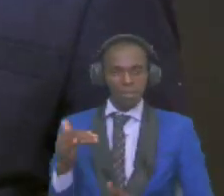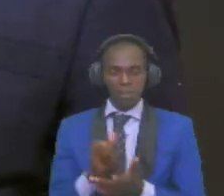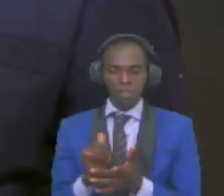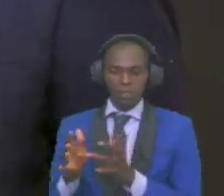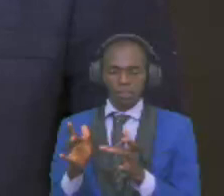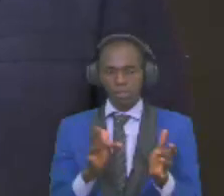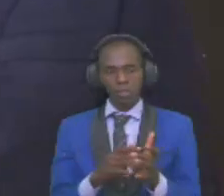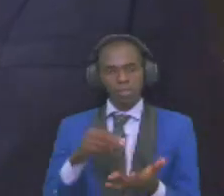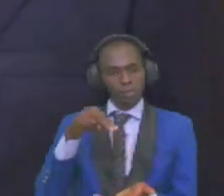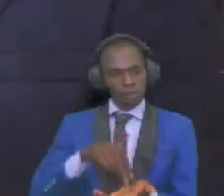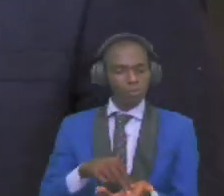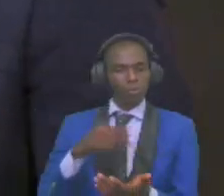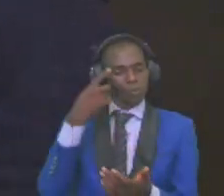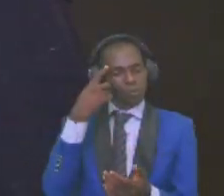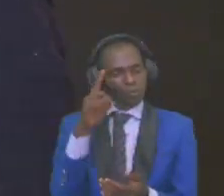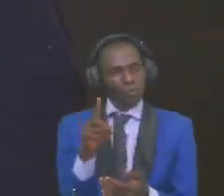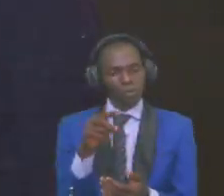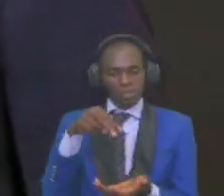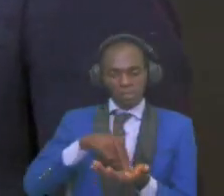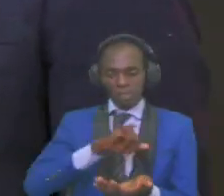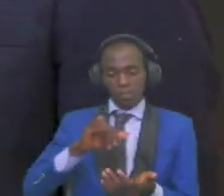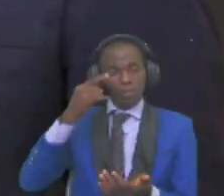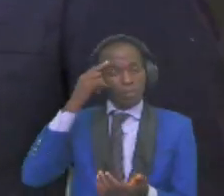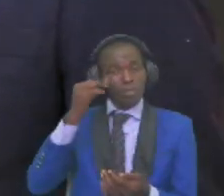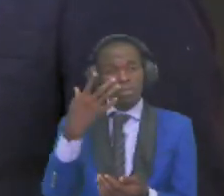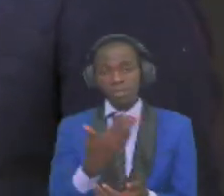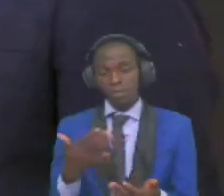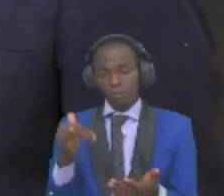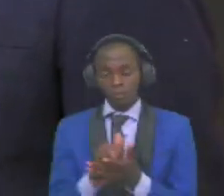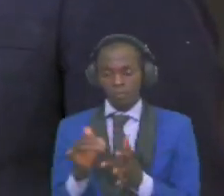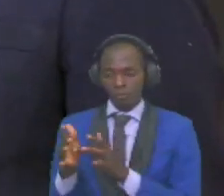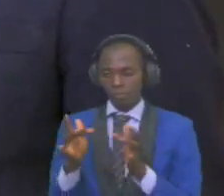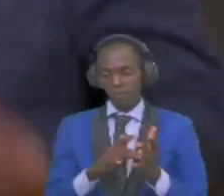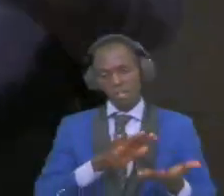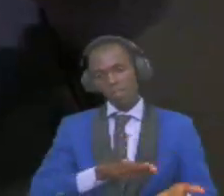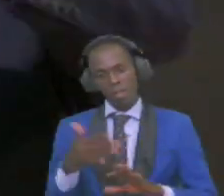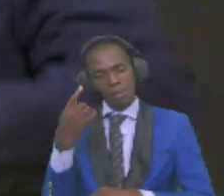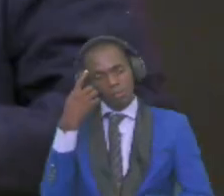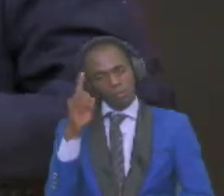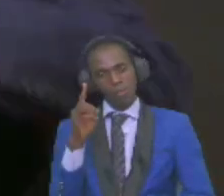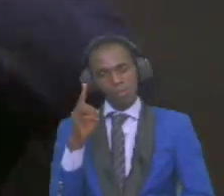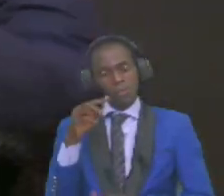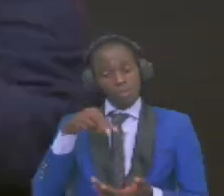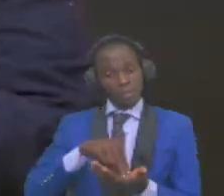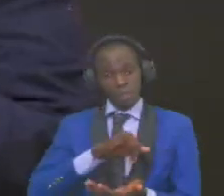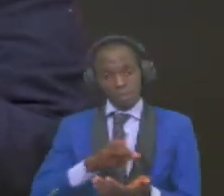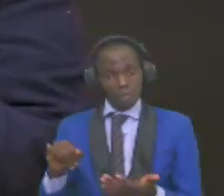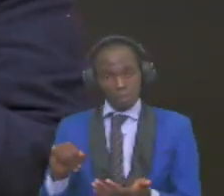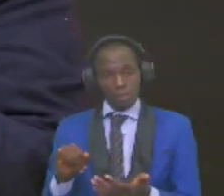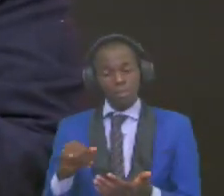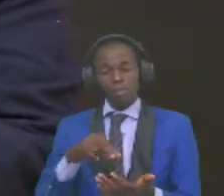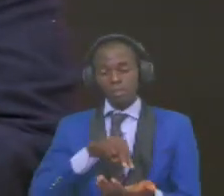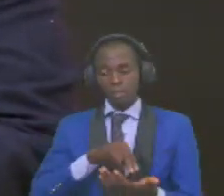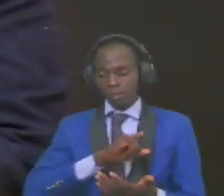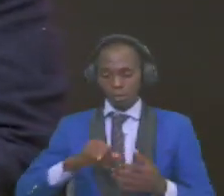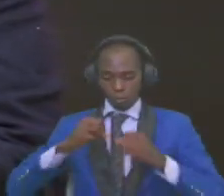faible pour les choses que josias tenue fin à près jésus est demeuré ferme qu'elle est demeurée